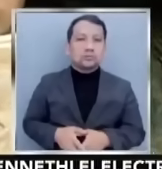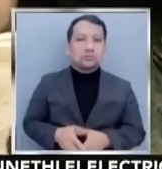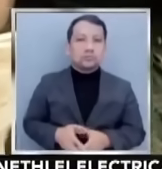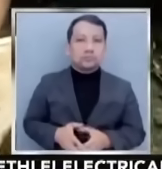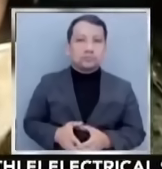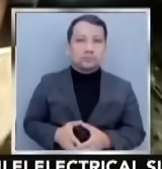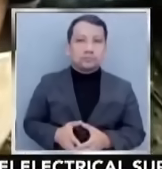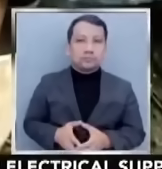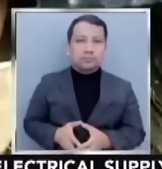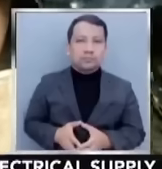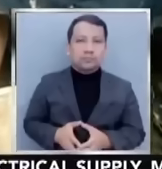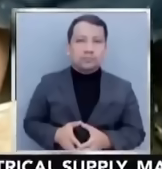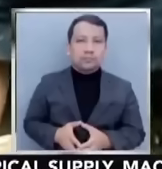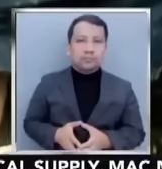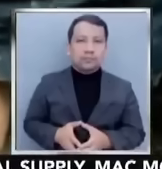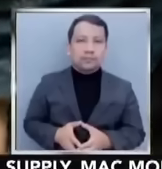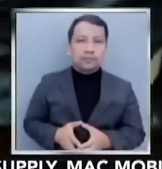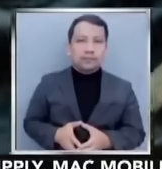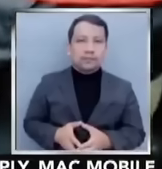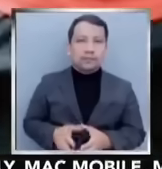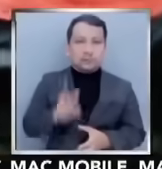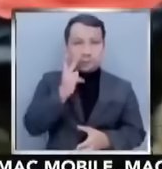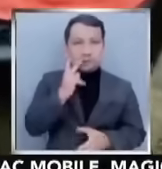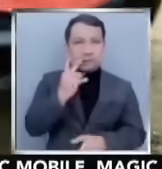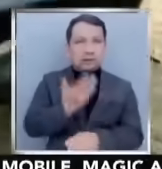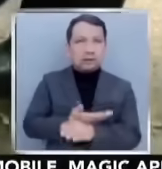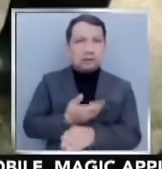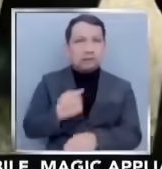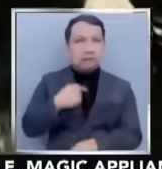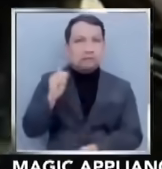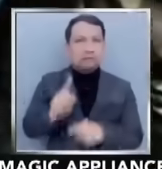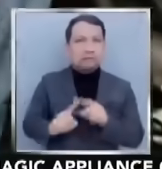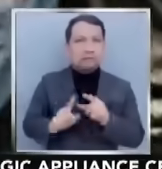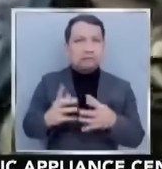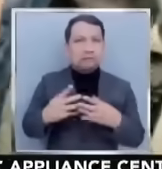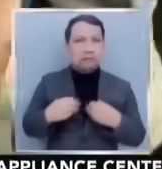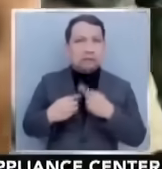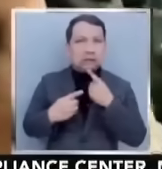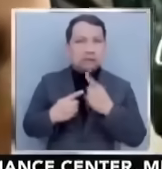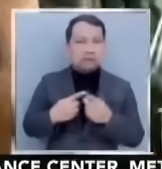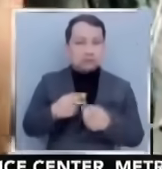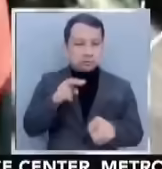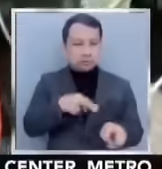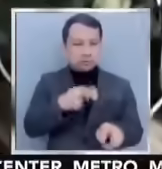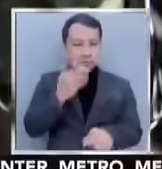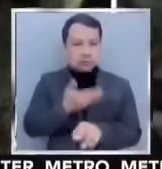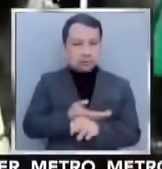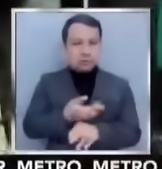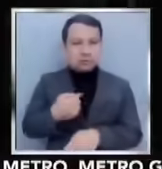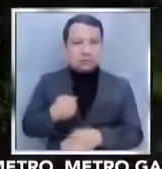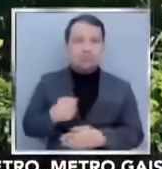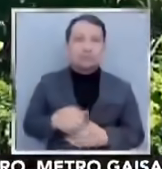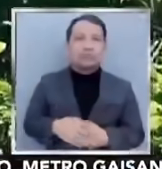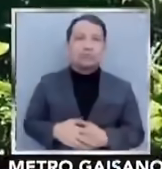Si Tania po yan! Anak ko, hindi ko kayang sigurahin tsura mo, anak!